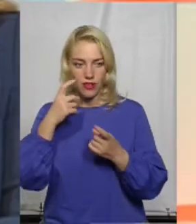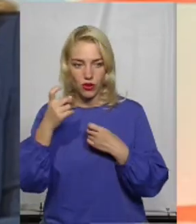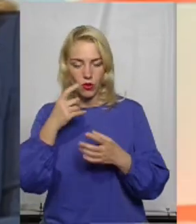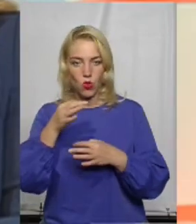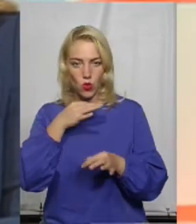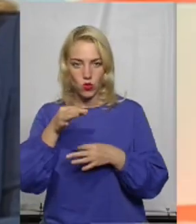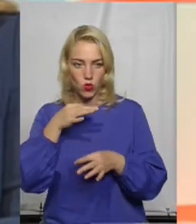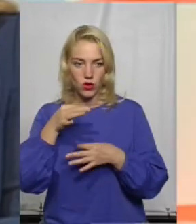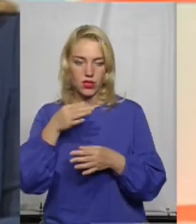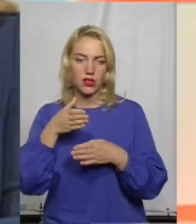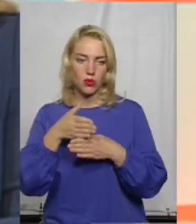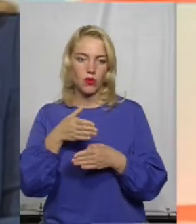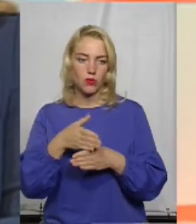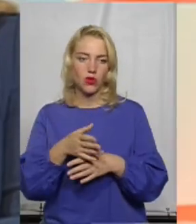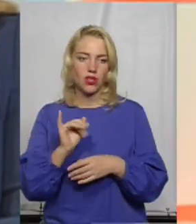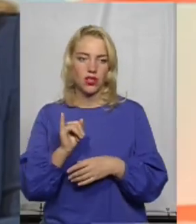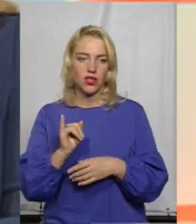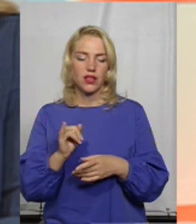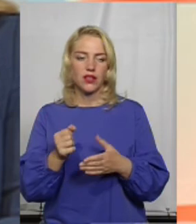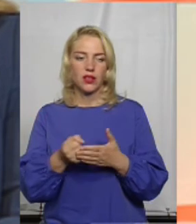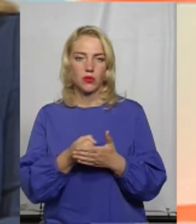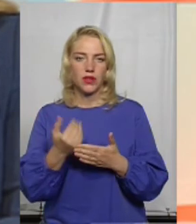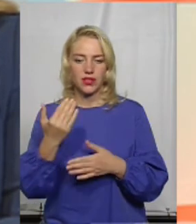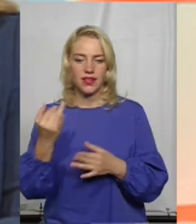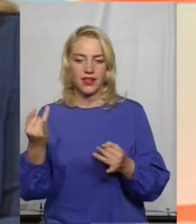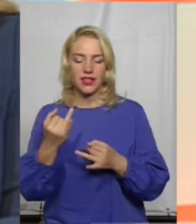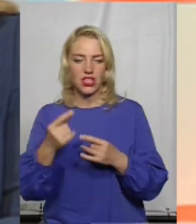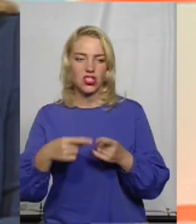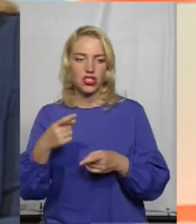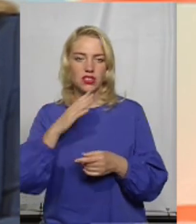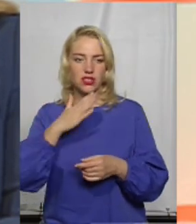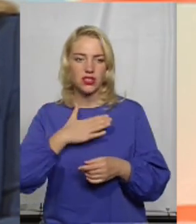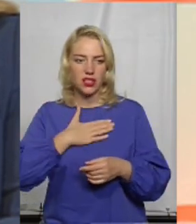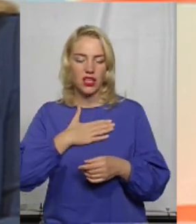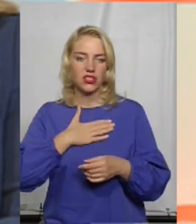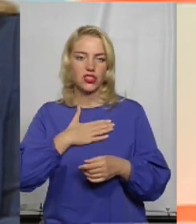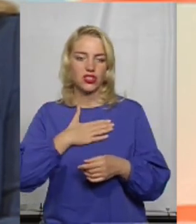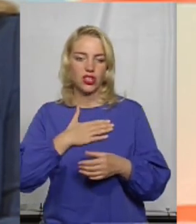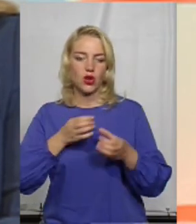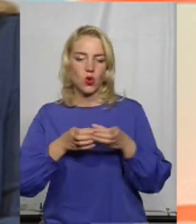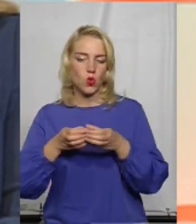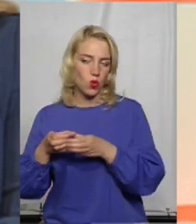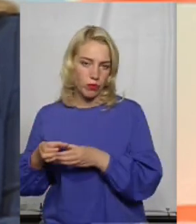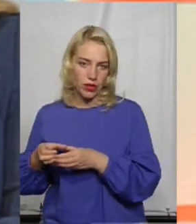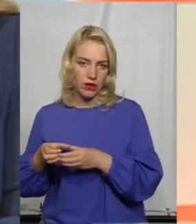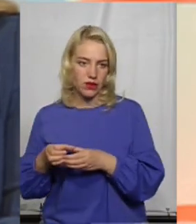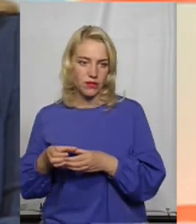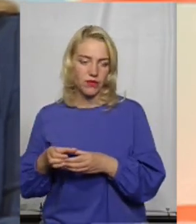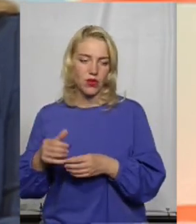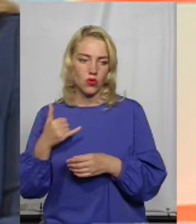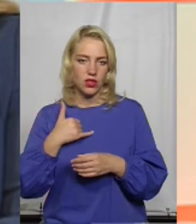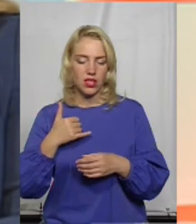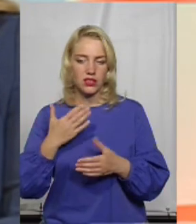інформаційно-консультативної допомоги і лобіювання їх інтересів через наші міжфракційні групи, в нас вже в області